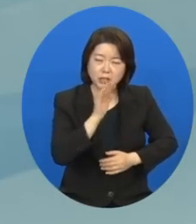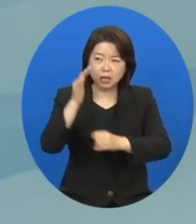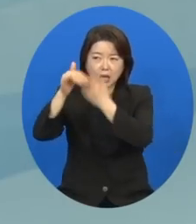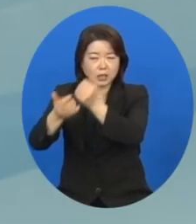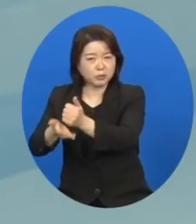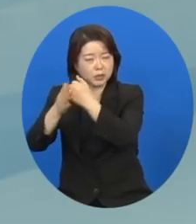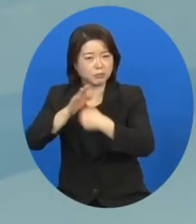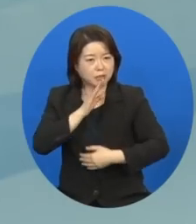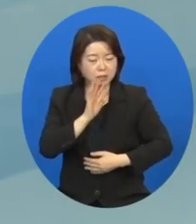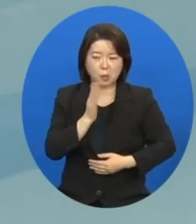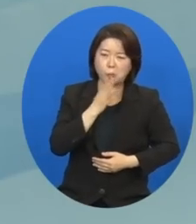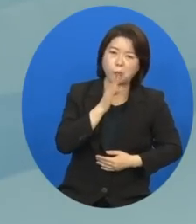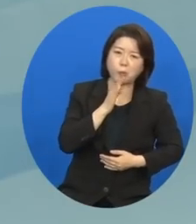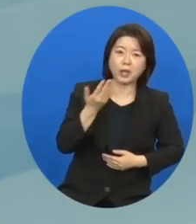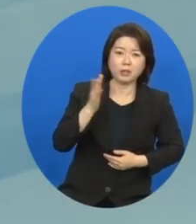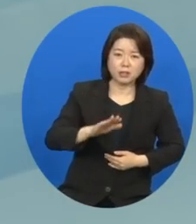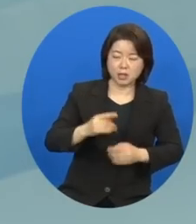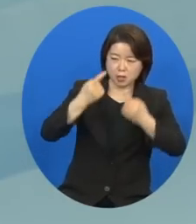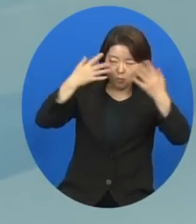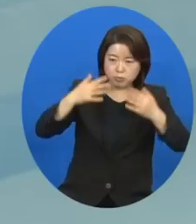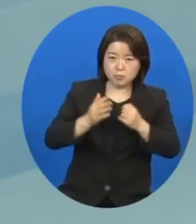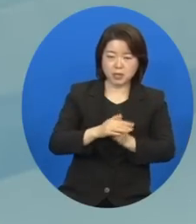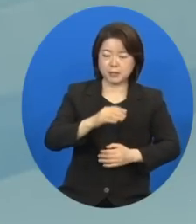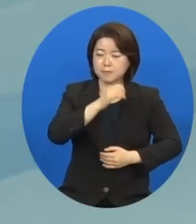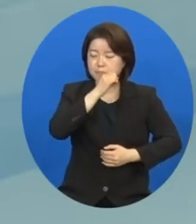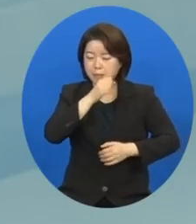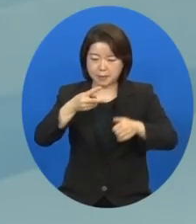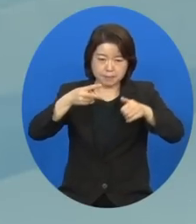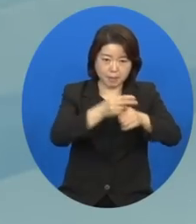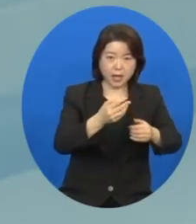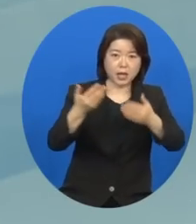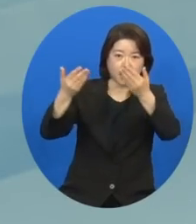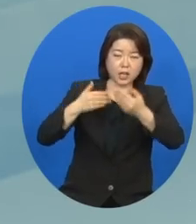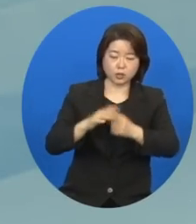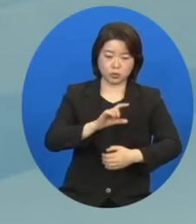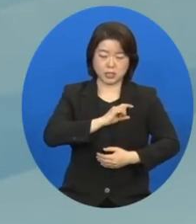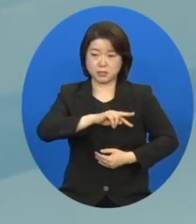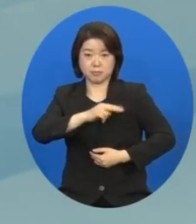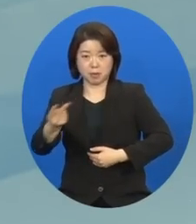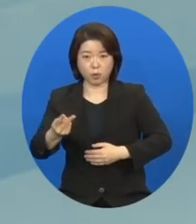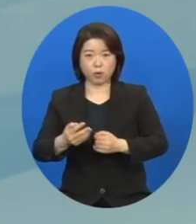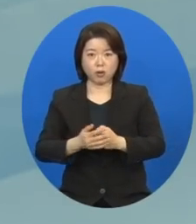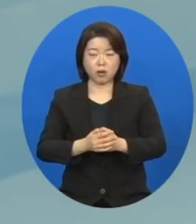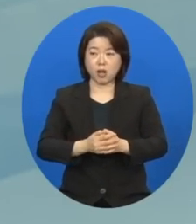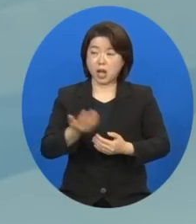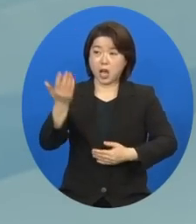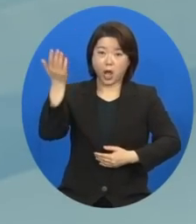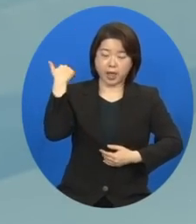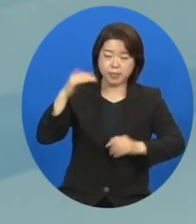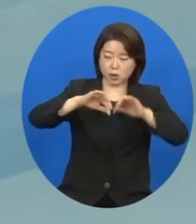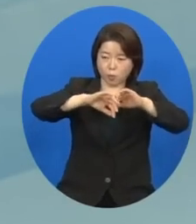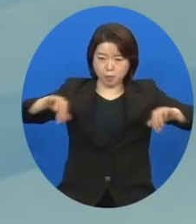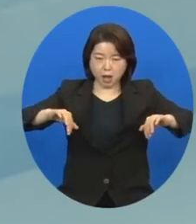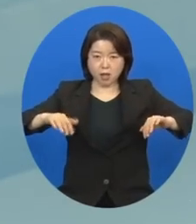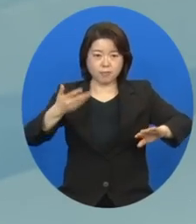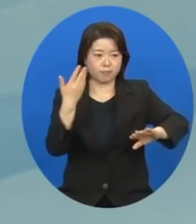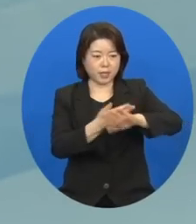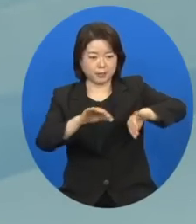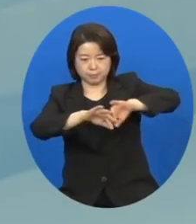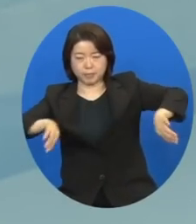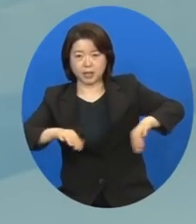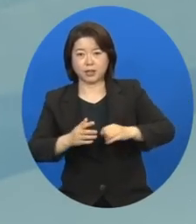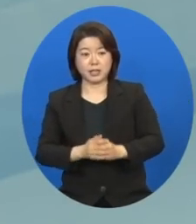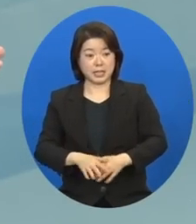이제는 분명하게 할례를 행하시고 이름을 바꾸심으로써 과거를 완전 단절시키십니다. 그리고 이제는